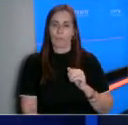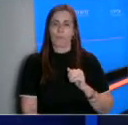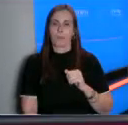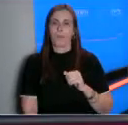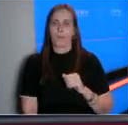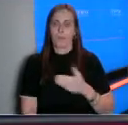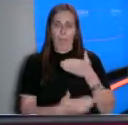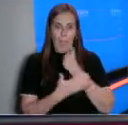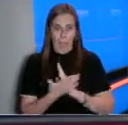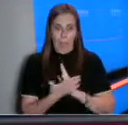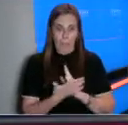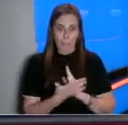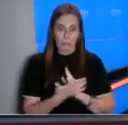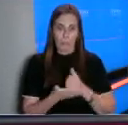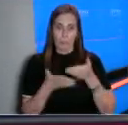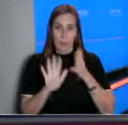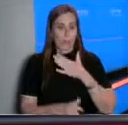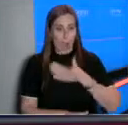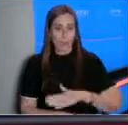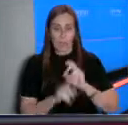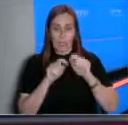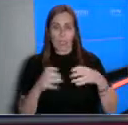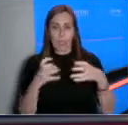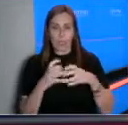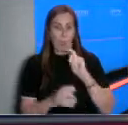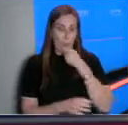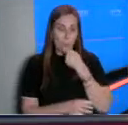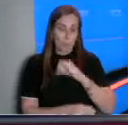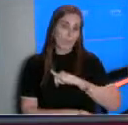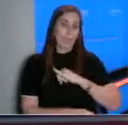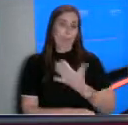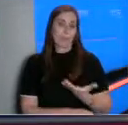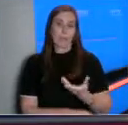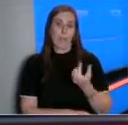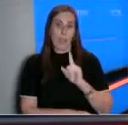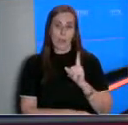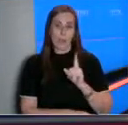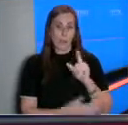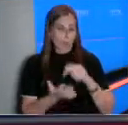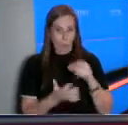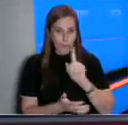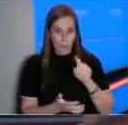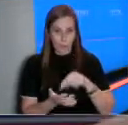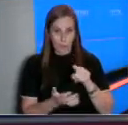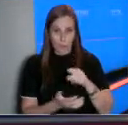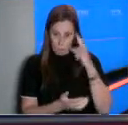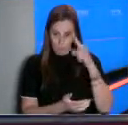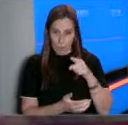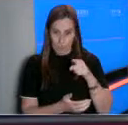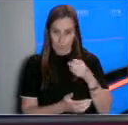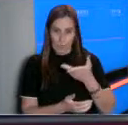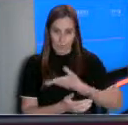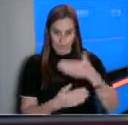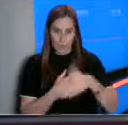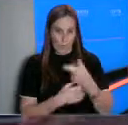תראה, חלק מהם מאוד מאוד רצו להגיע ליחידות מודיעין. זה מעניין אותם. הם לא הולכים לשם בשביל זה שהם יודעים שהם הולכים